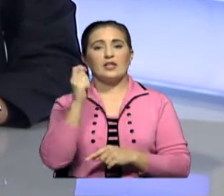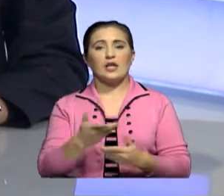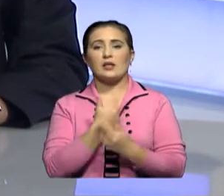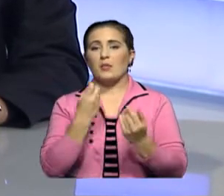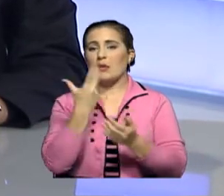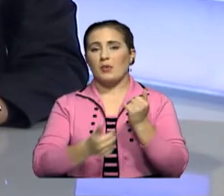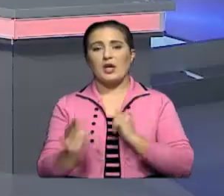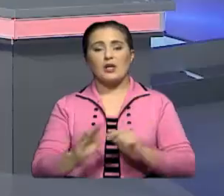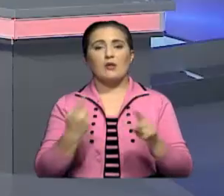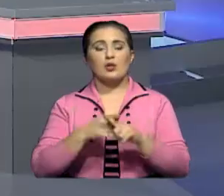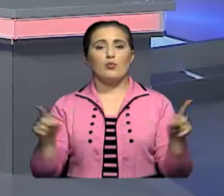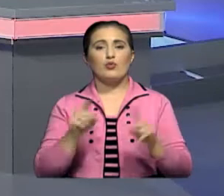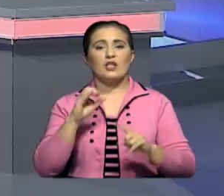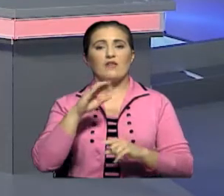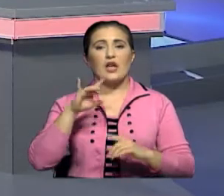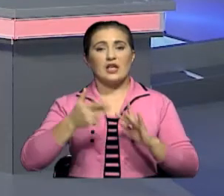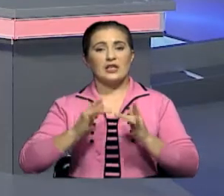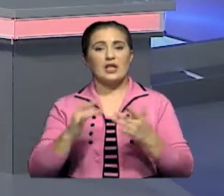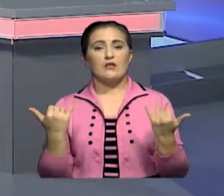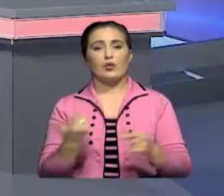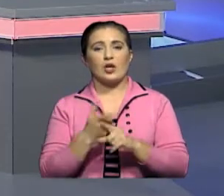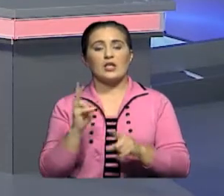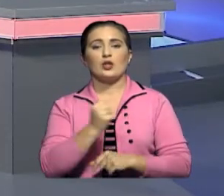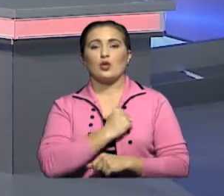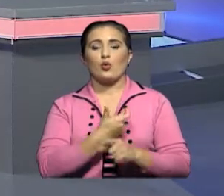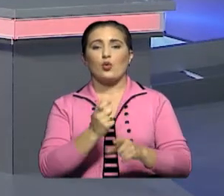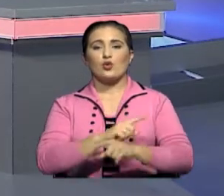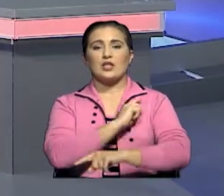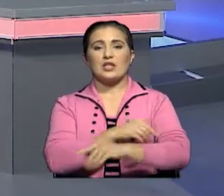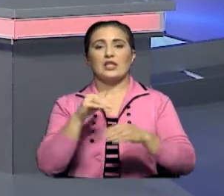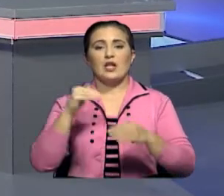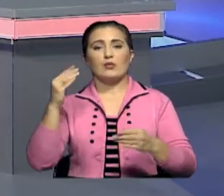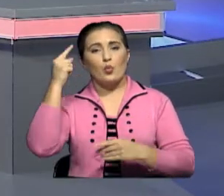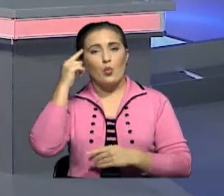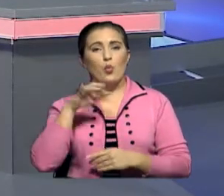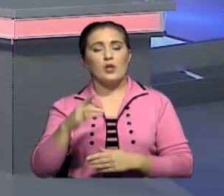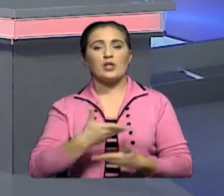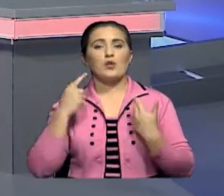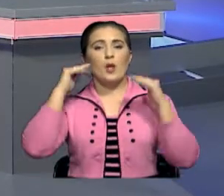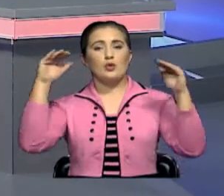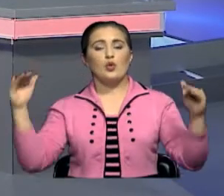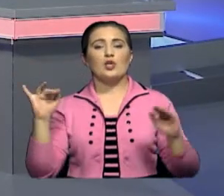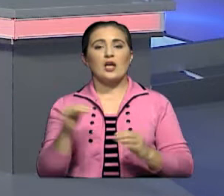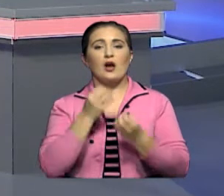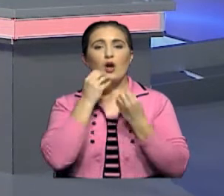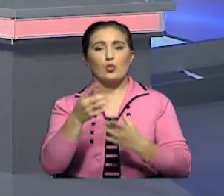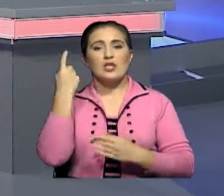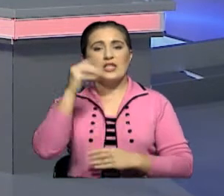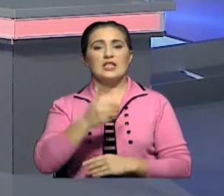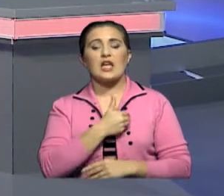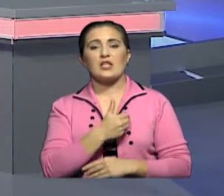проиграть потому что сфера интернета сегодня с сожаление очень сильно затрагивают умы нашей молодежи и вот хорошие инициативы